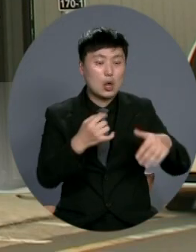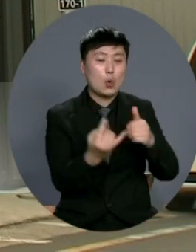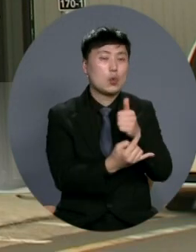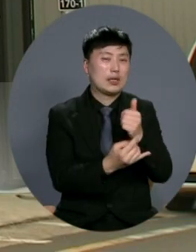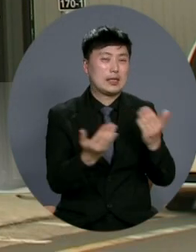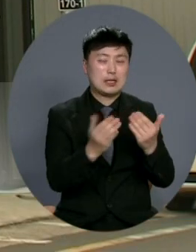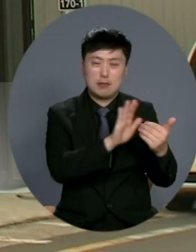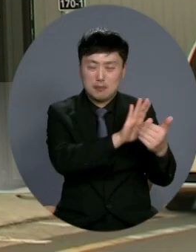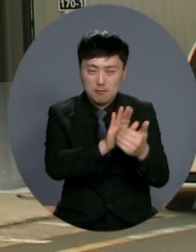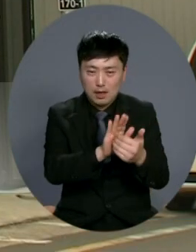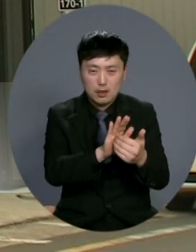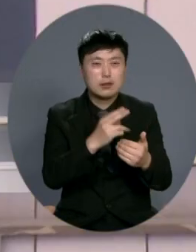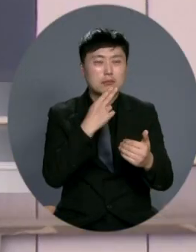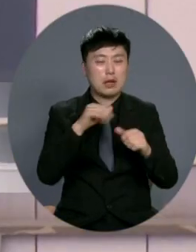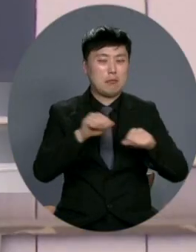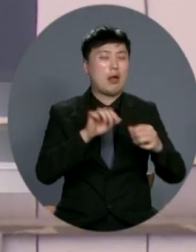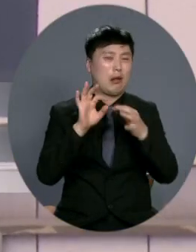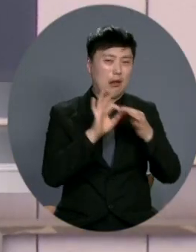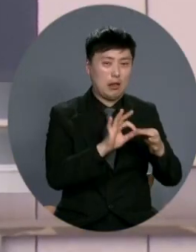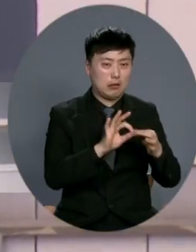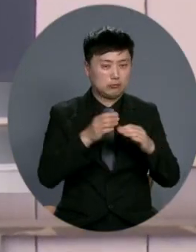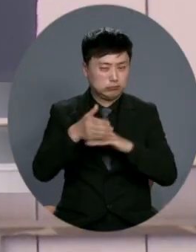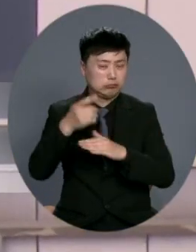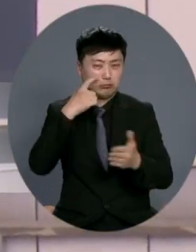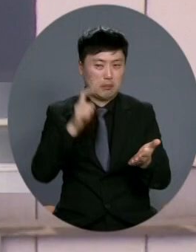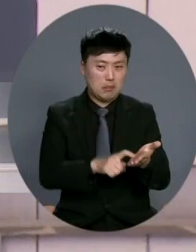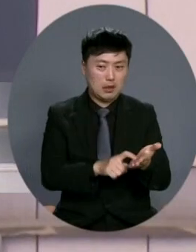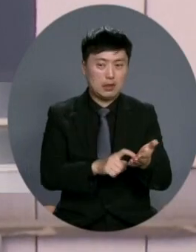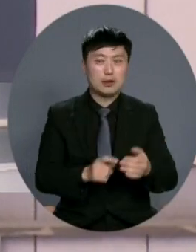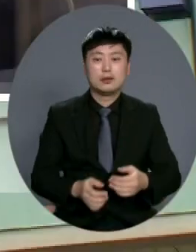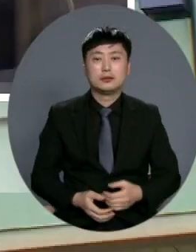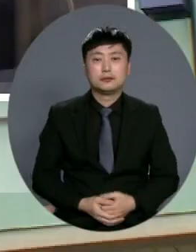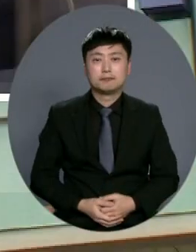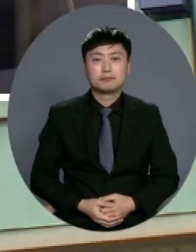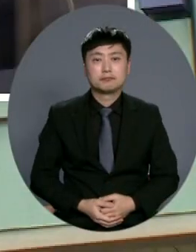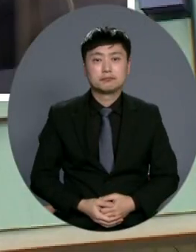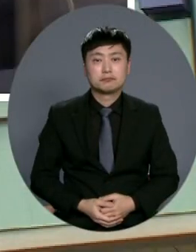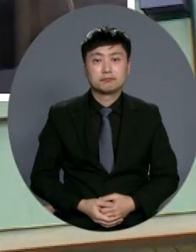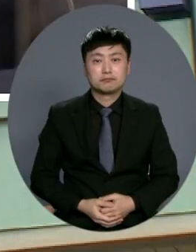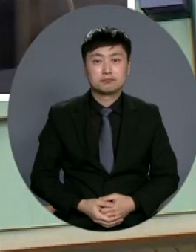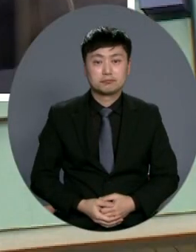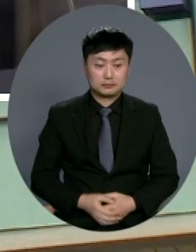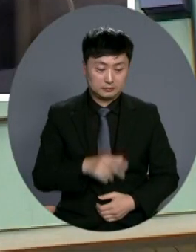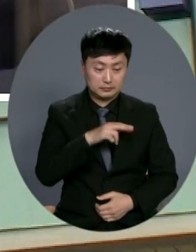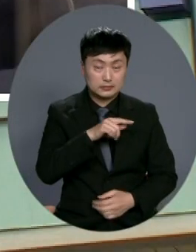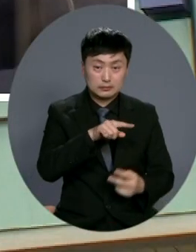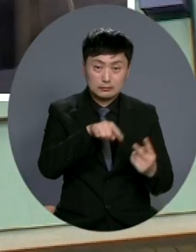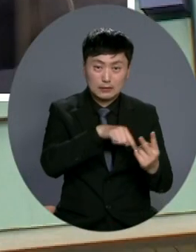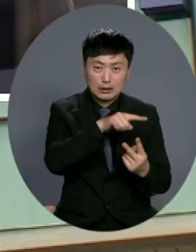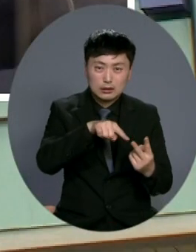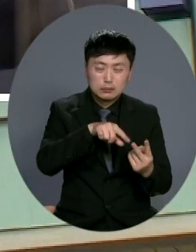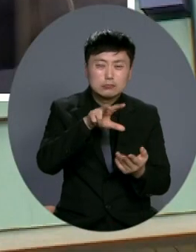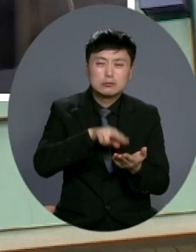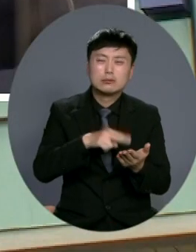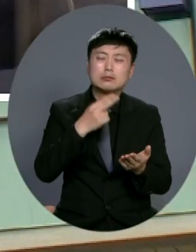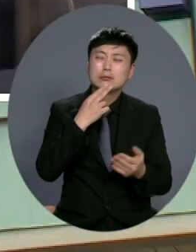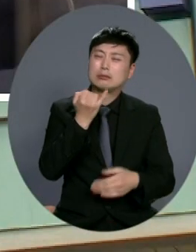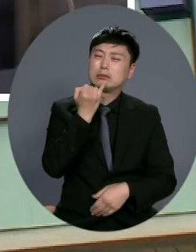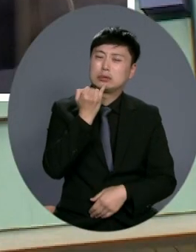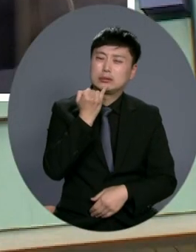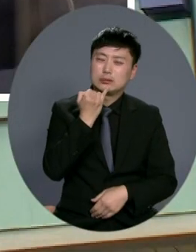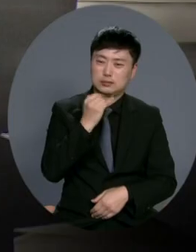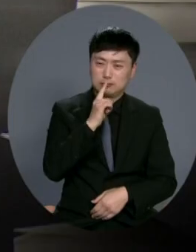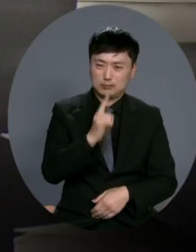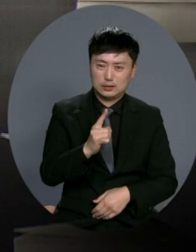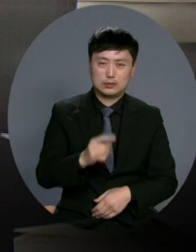채 직무를 그대로 수행하다 뒤늦게 문제가 드러났습니다. 해당 시 의원은 별 문제 아니라며 남탓을